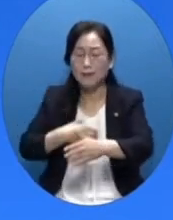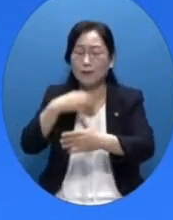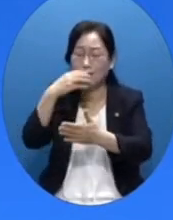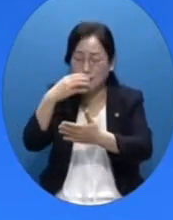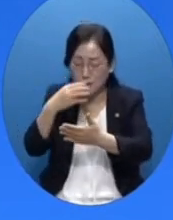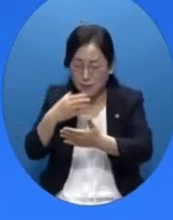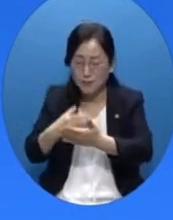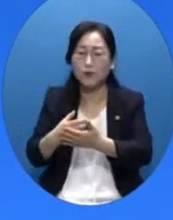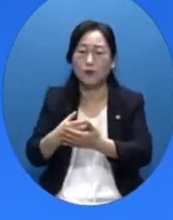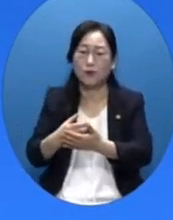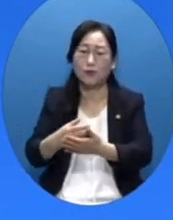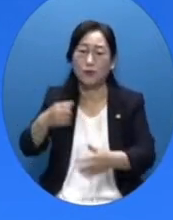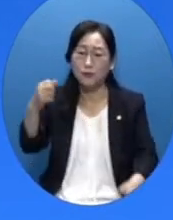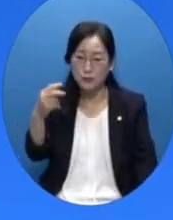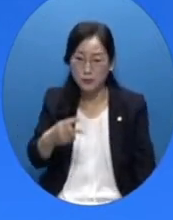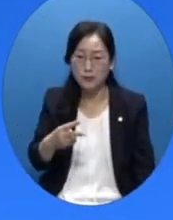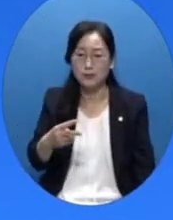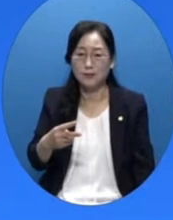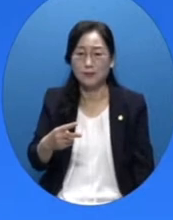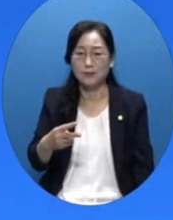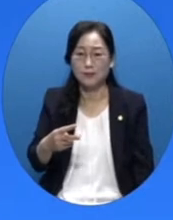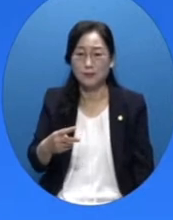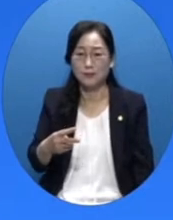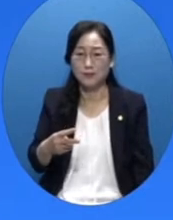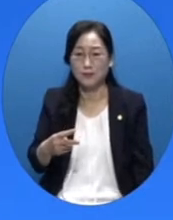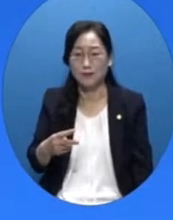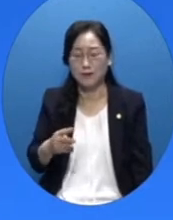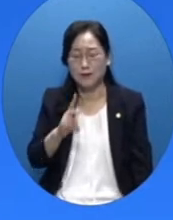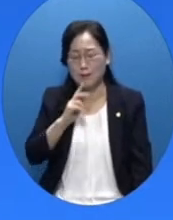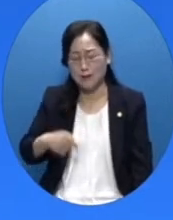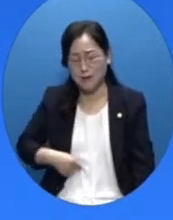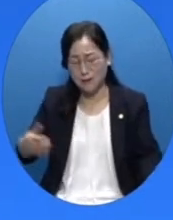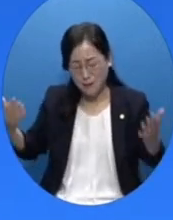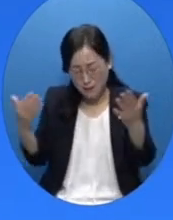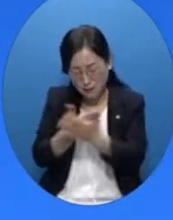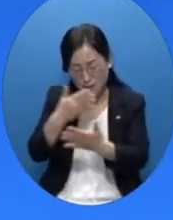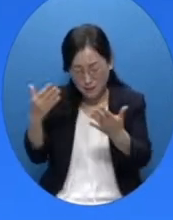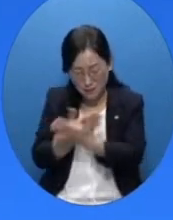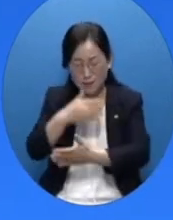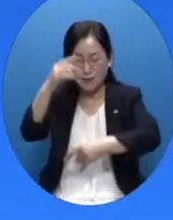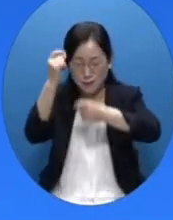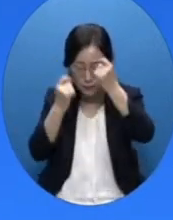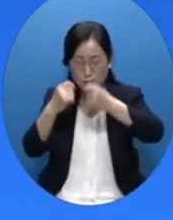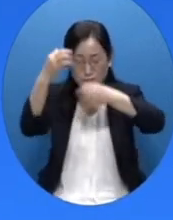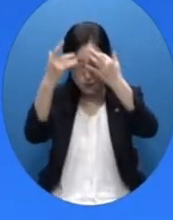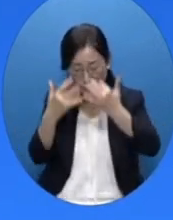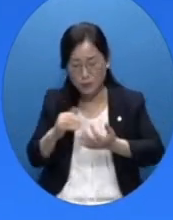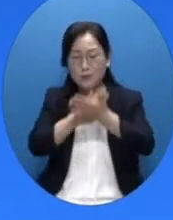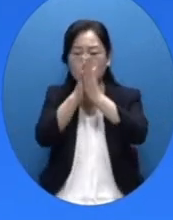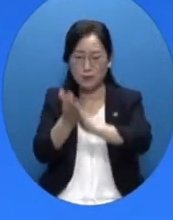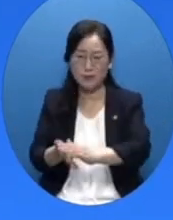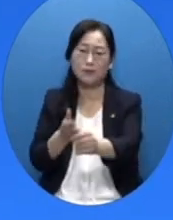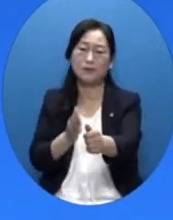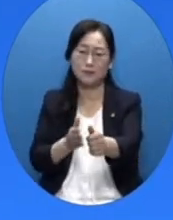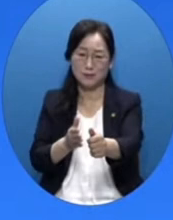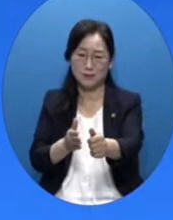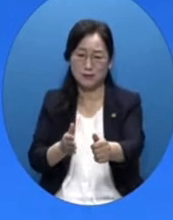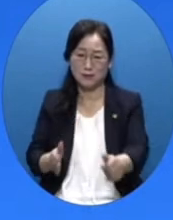때로는 폼의 통해 자 북한은 회개의 눈물로 바뀌어야 될 것입니다